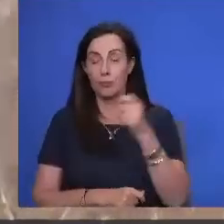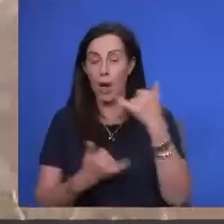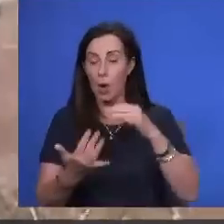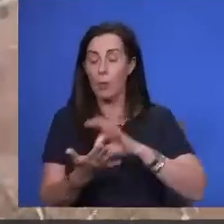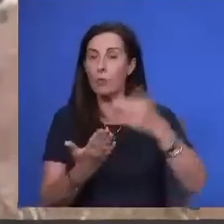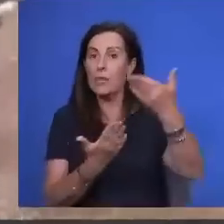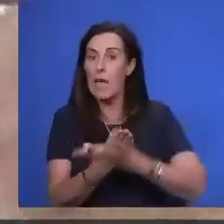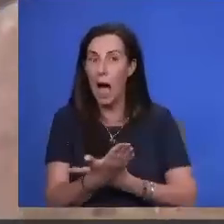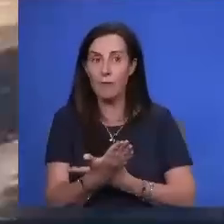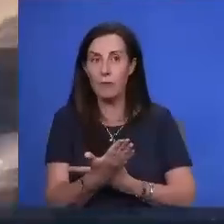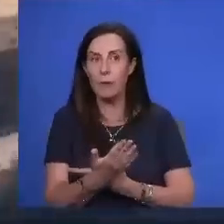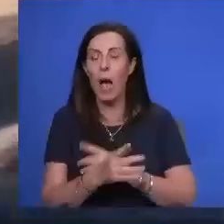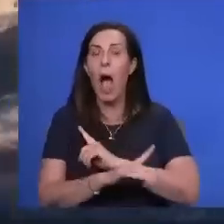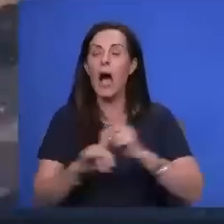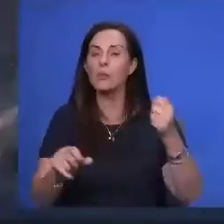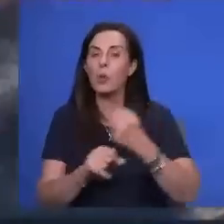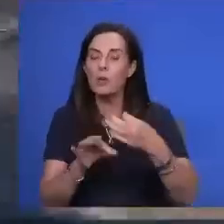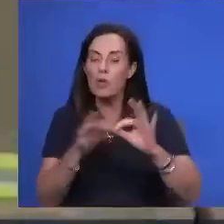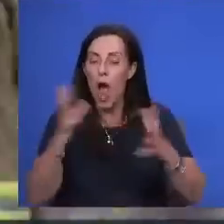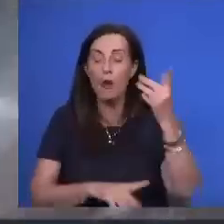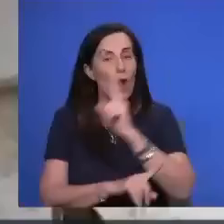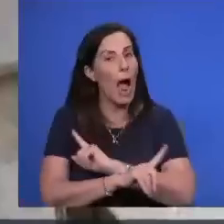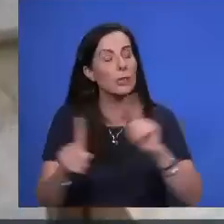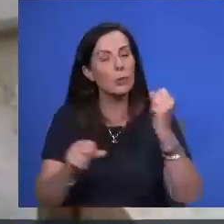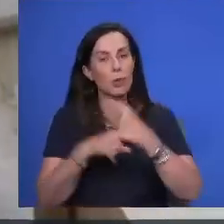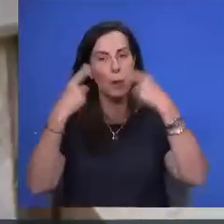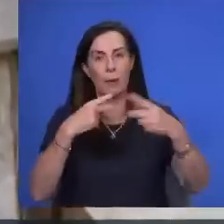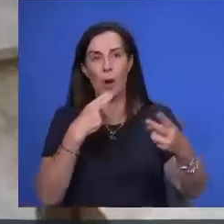צו האוסר להדליק אש במקומות פתוחים בימים הקרובים.